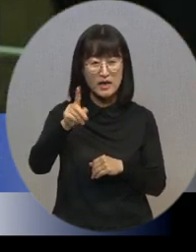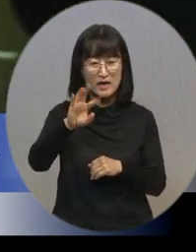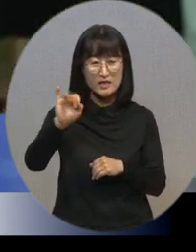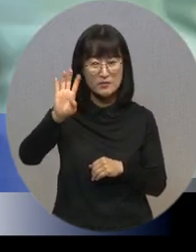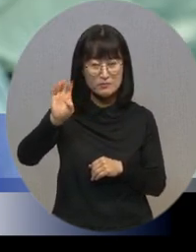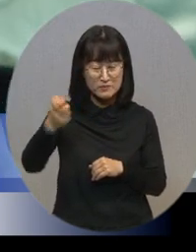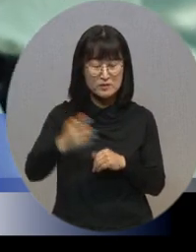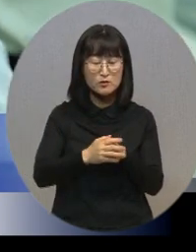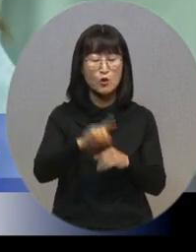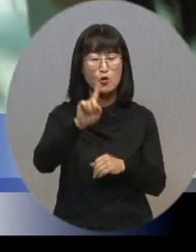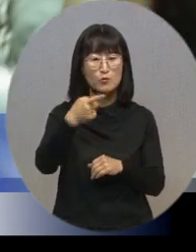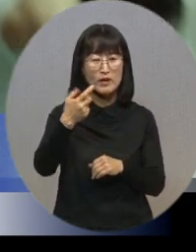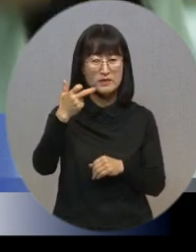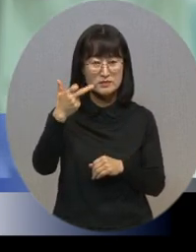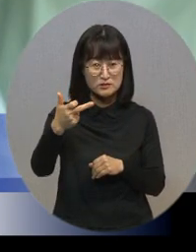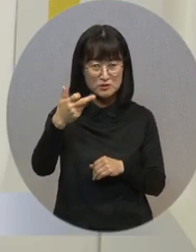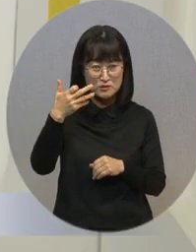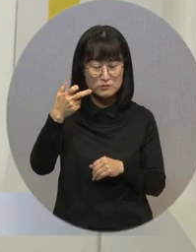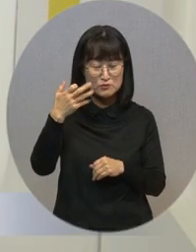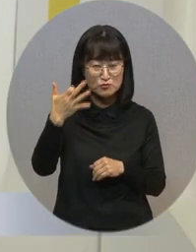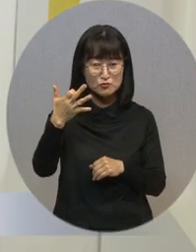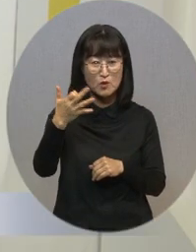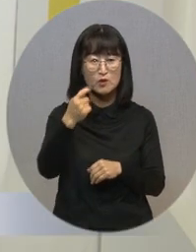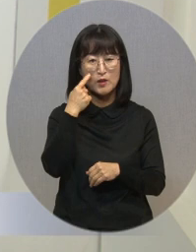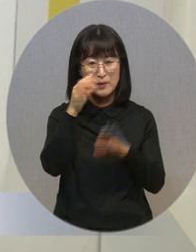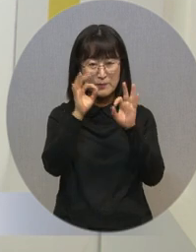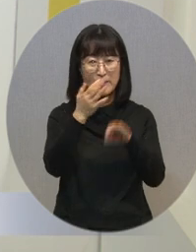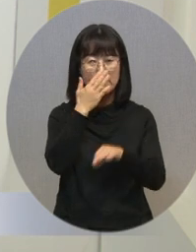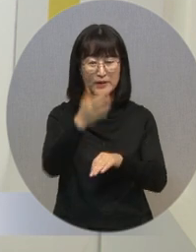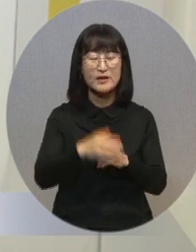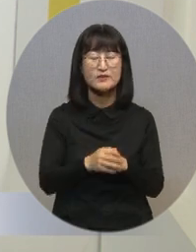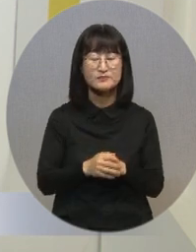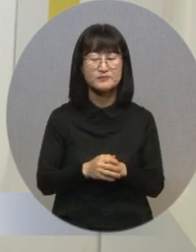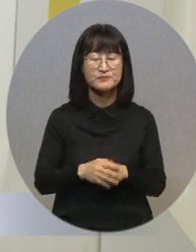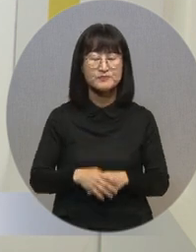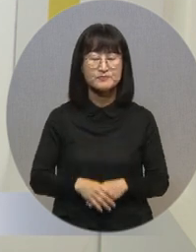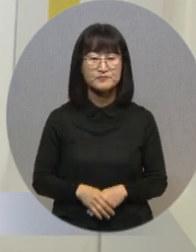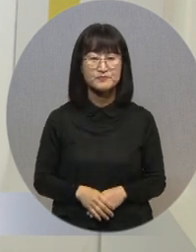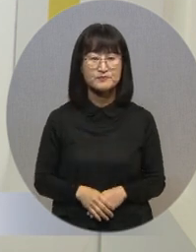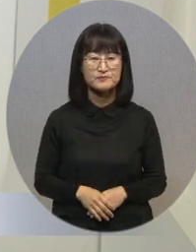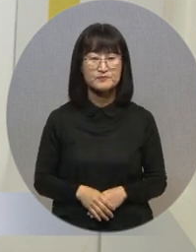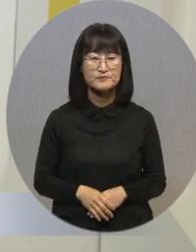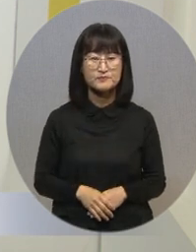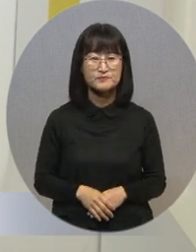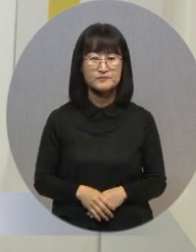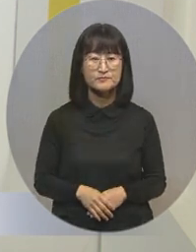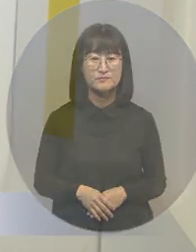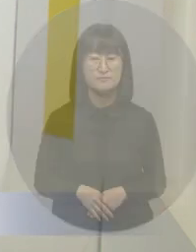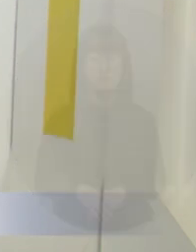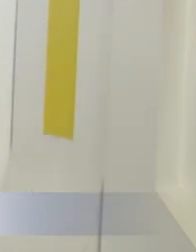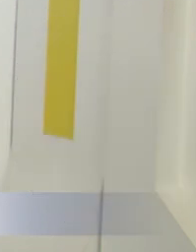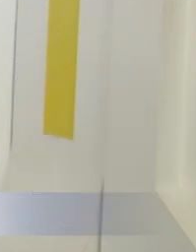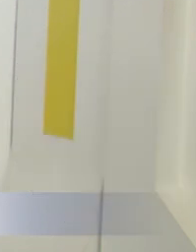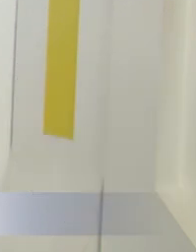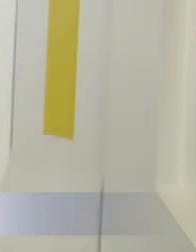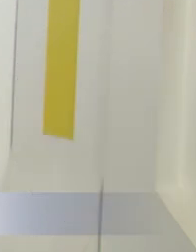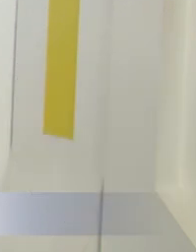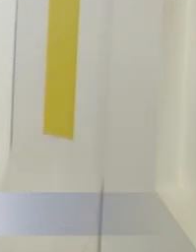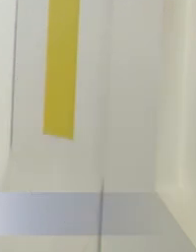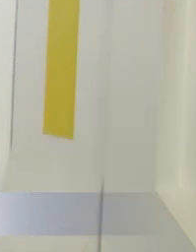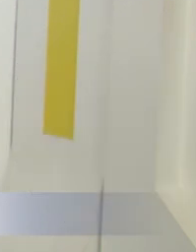199번 시청할 수 있습니다 더 자세한 뉴스는 장애인 신문과 웰페어 뉴스 홈페이지를 통해 확인할 수